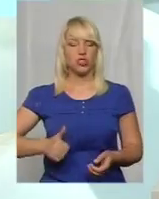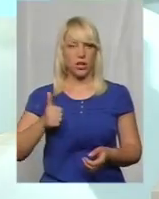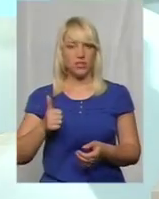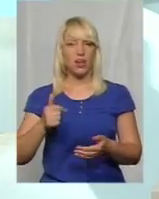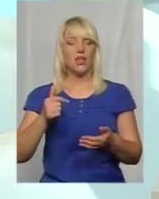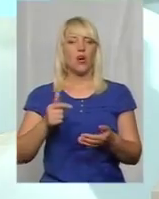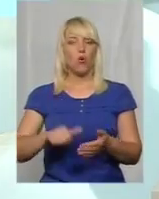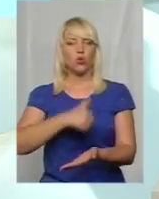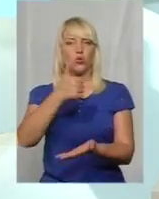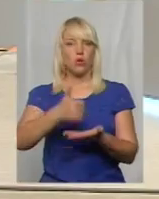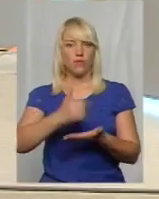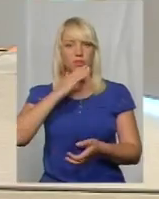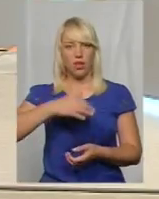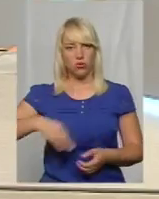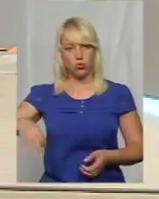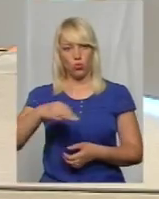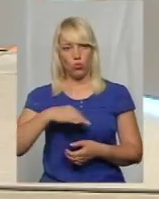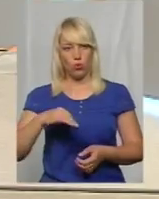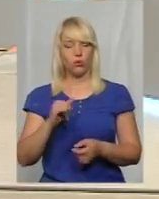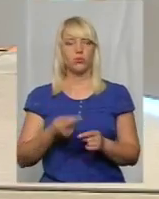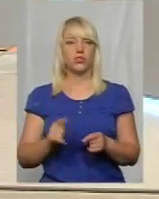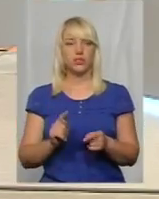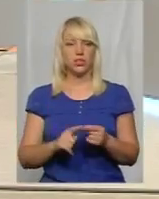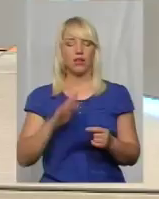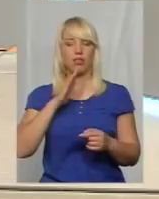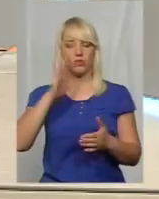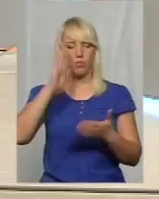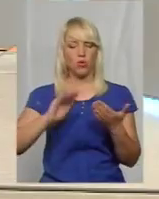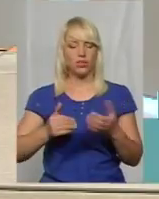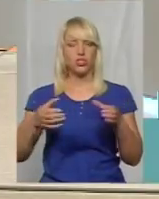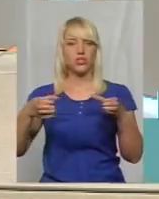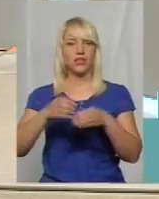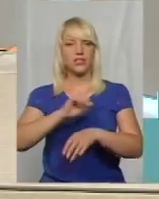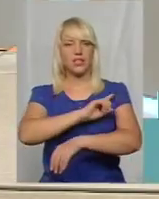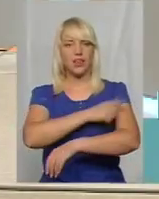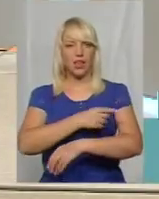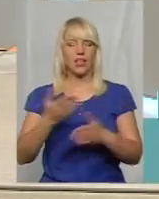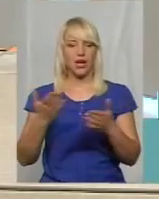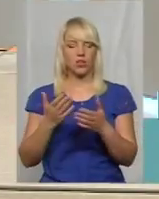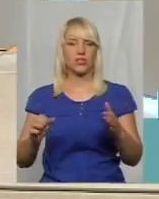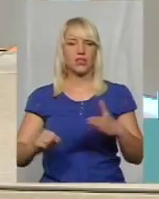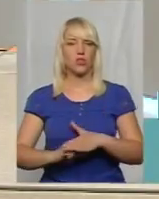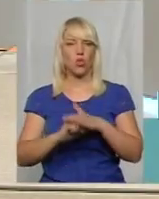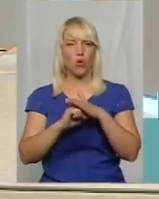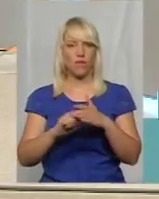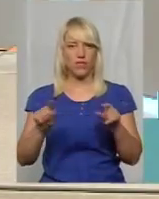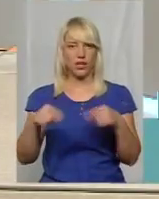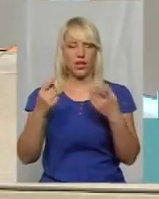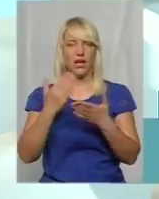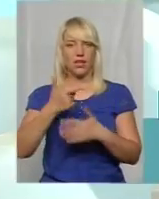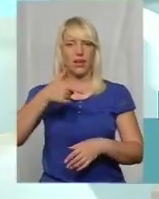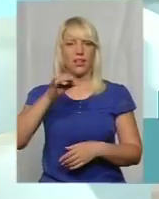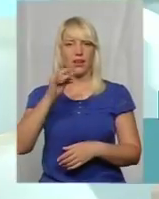саме роботі, можливо, нашої політичної сили, фракції, який засновник є Олександр Герега, це не є